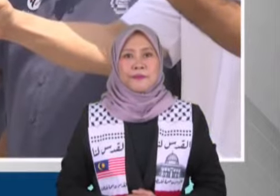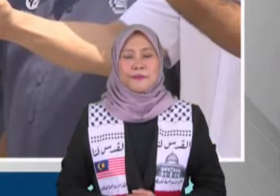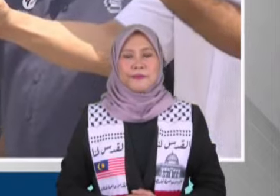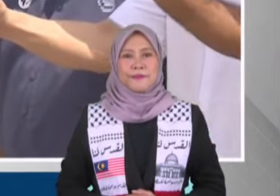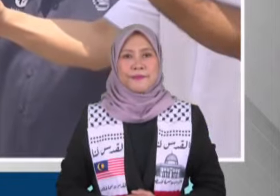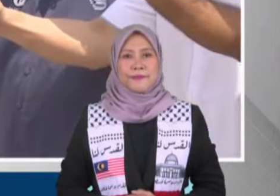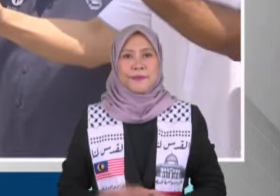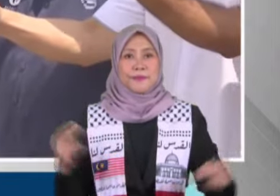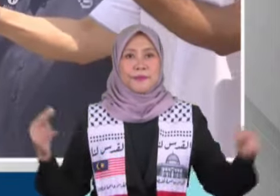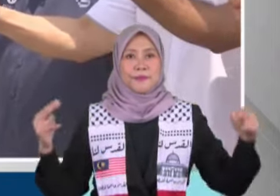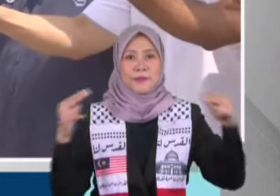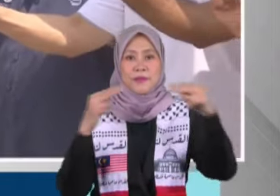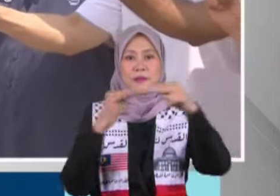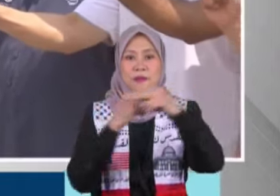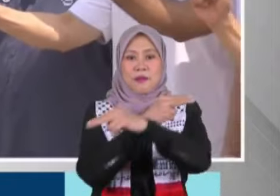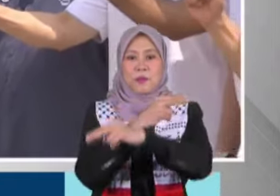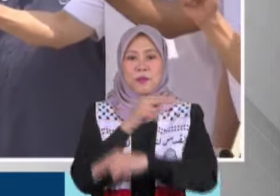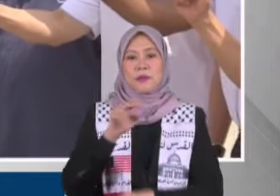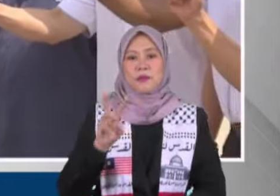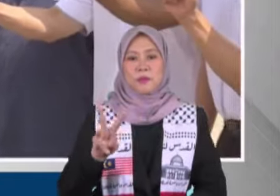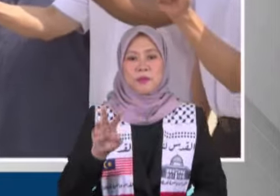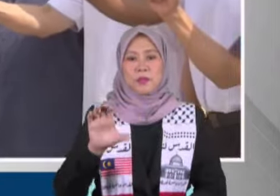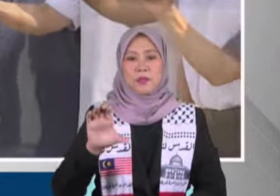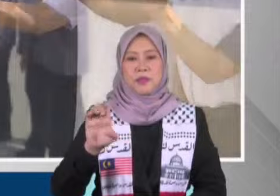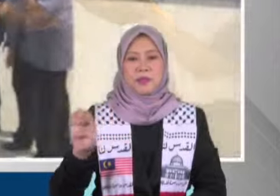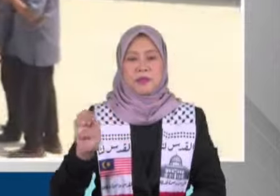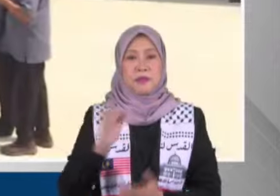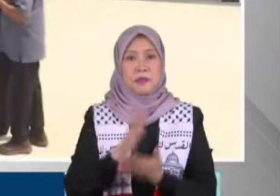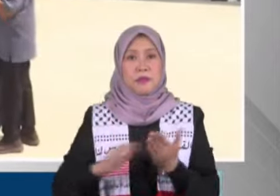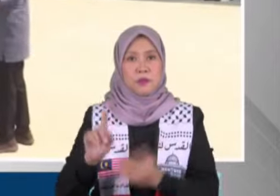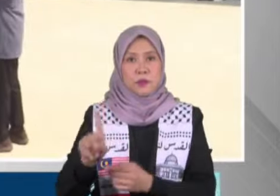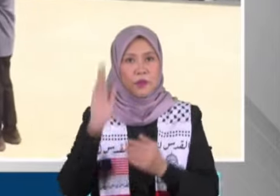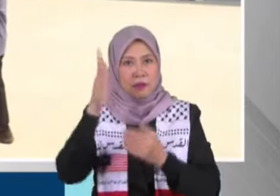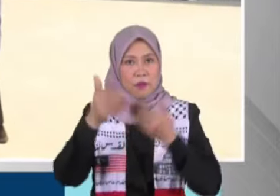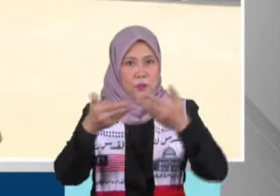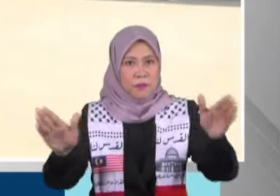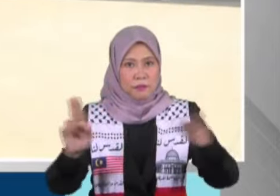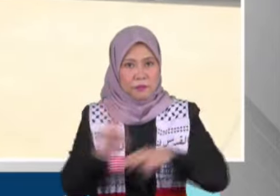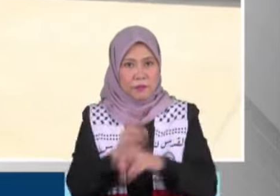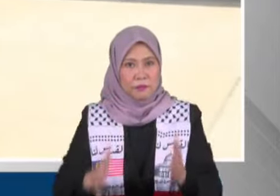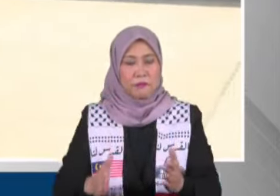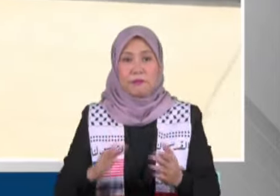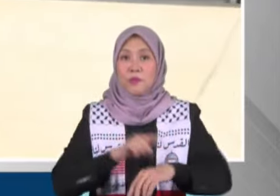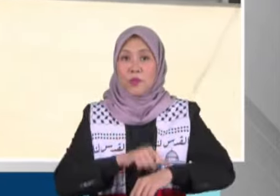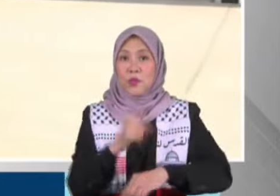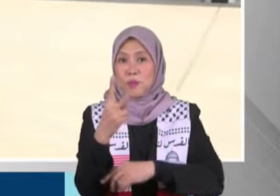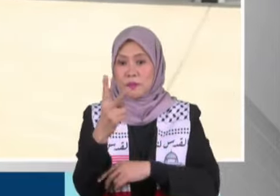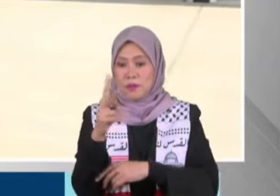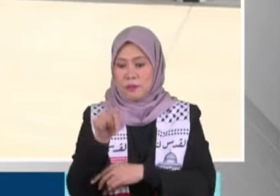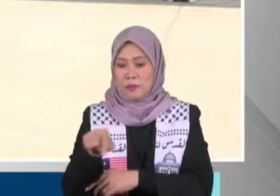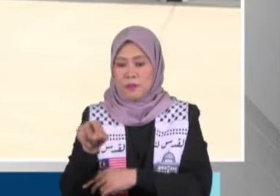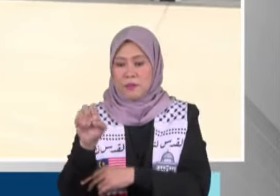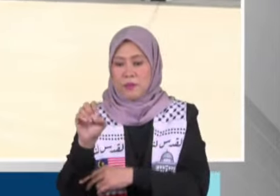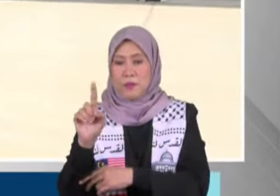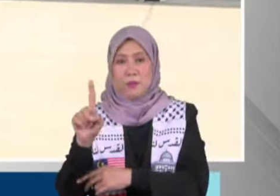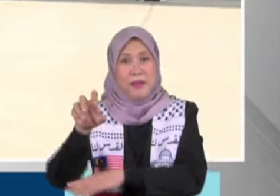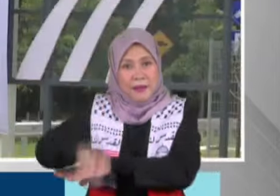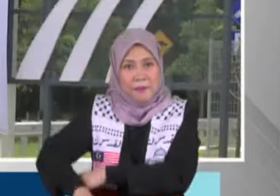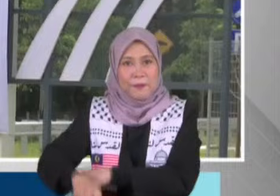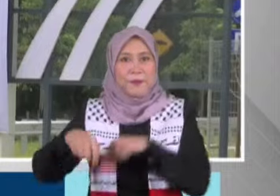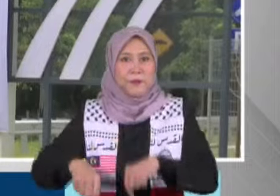Lebuh raya pesisiran pantai barat WCE Seksyen 1 akan dibuka kepada pengguna mulai 12.01 tengah malam